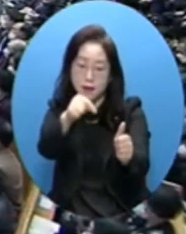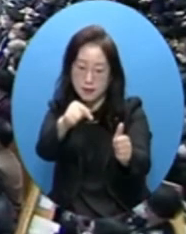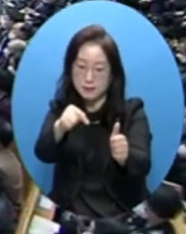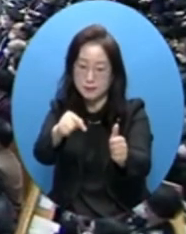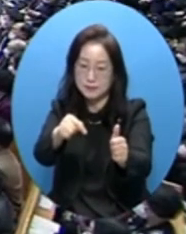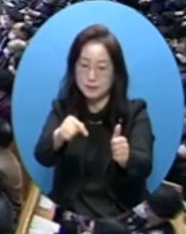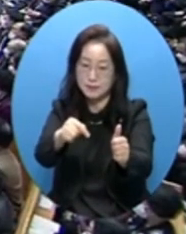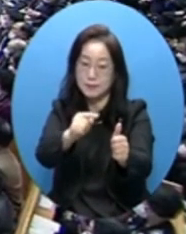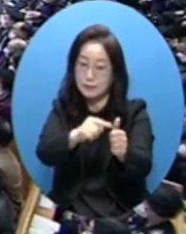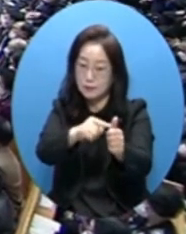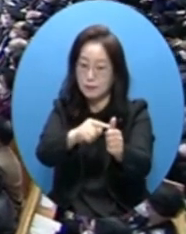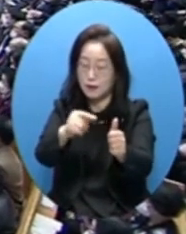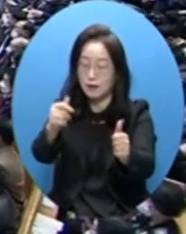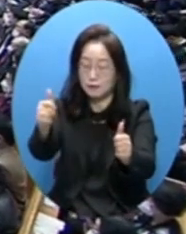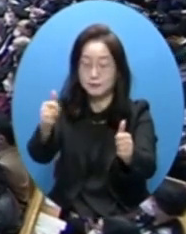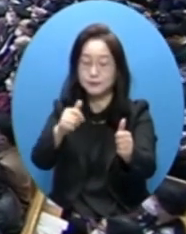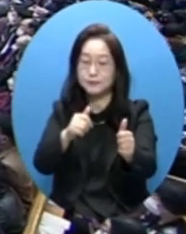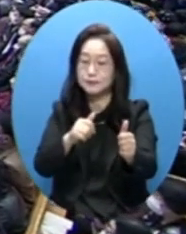이 폴리카 감독이